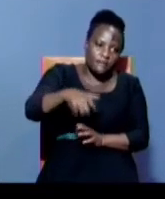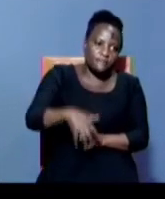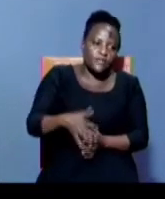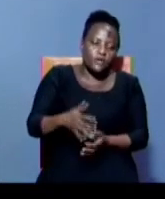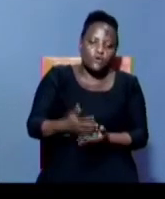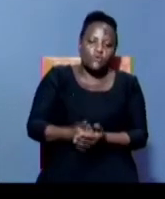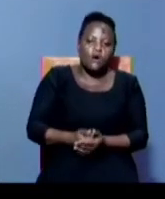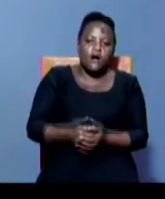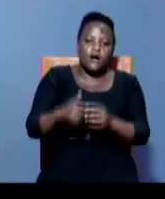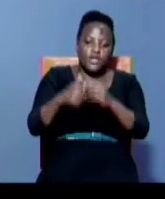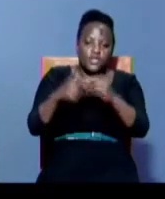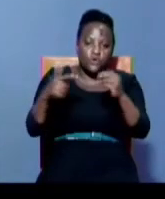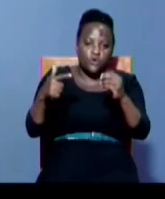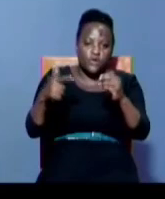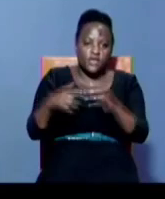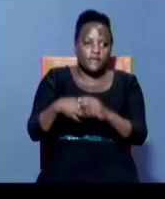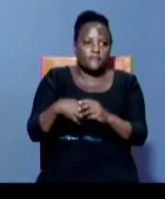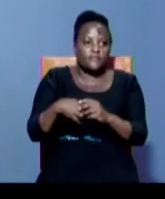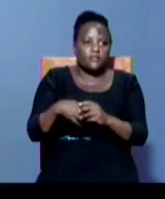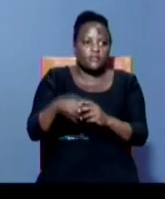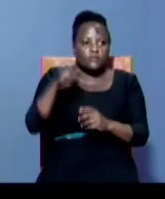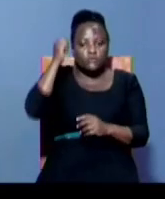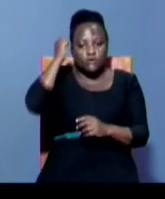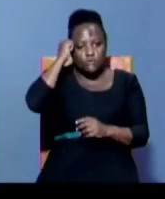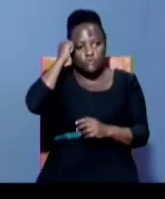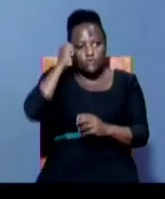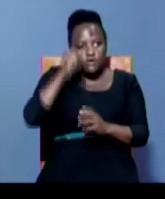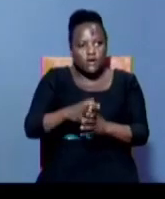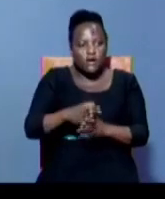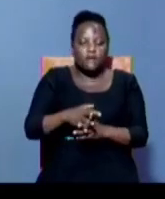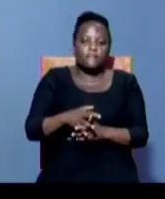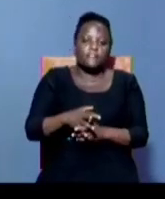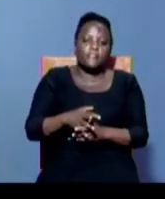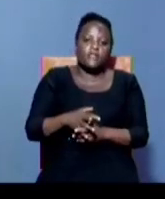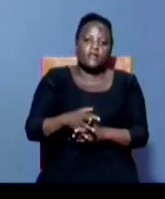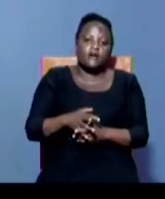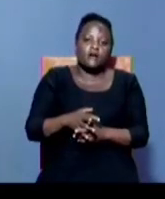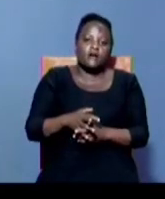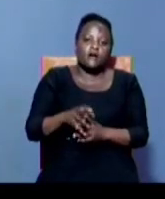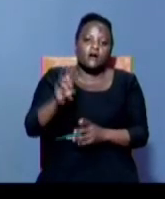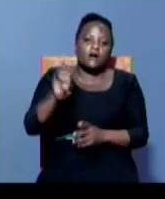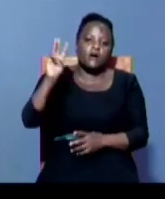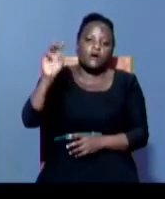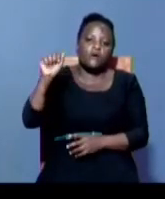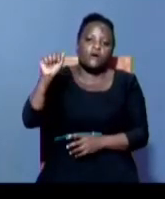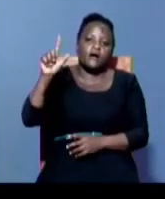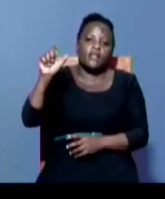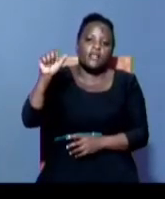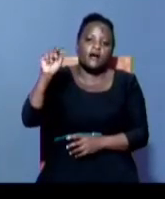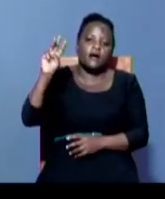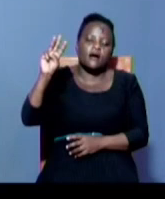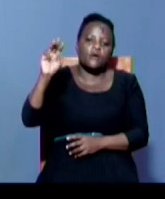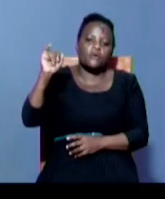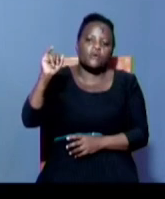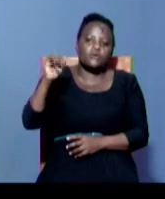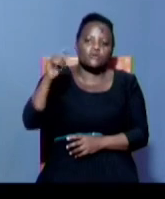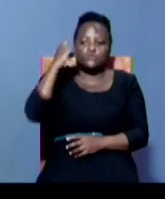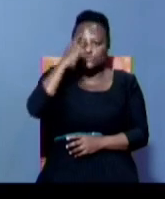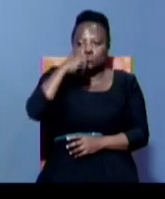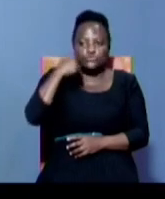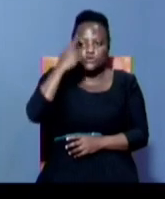kwa kidole. Mnakumbuka ile Walawi sura ya 16 mstari ule wa 14 hadi